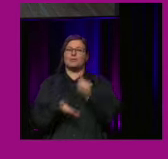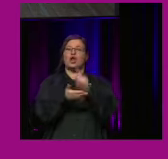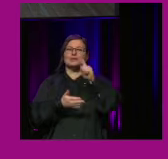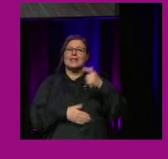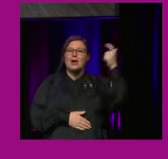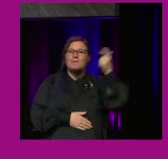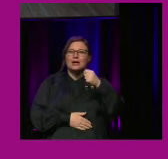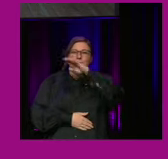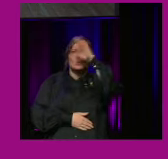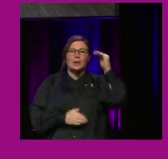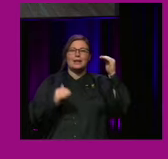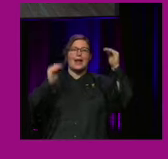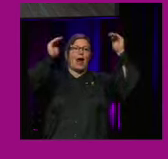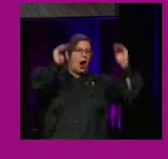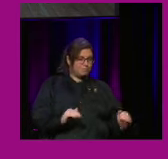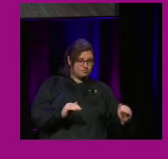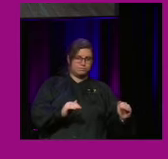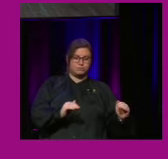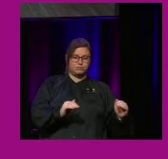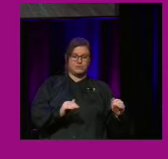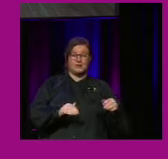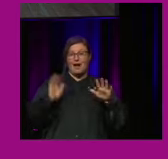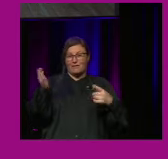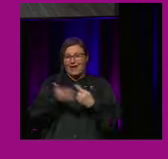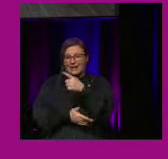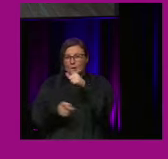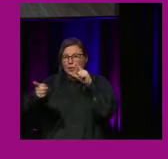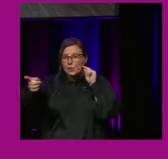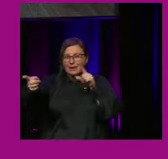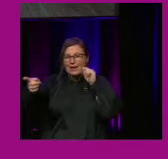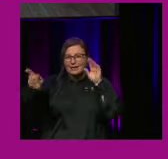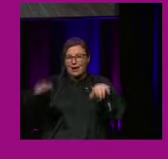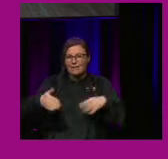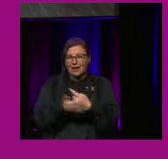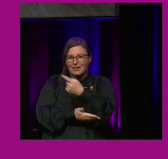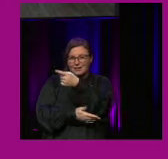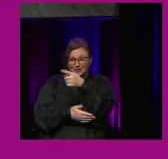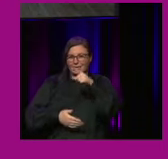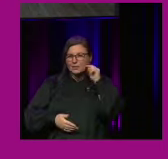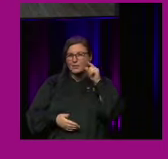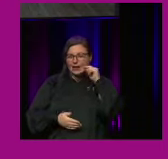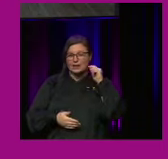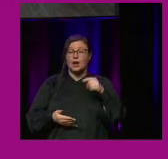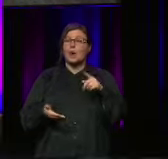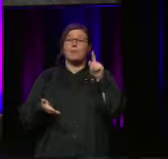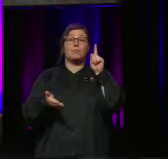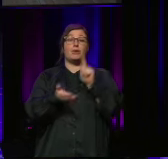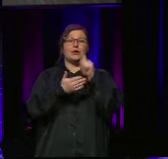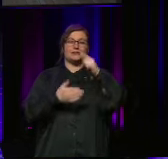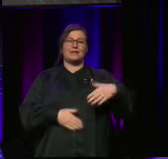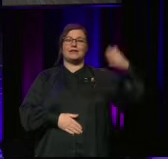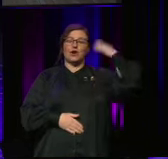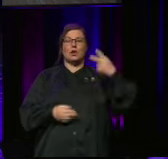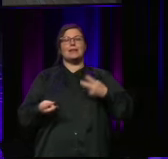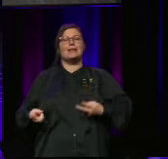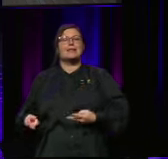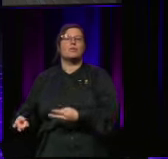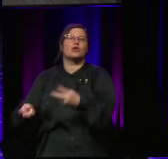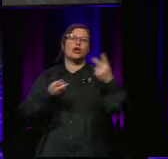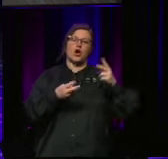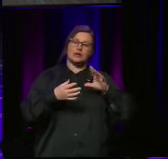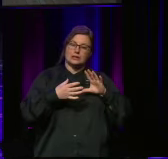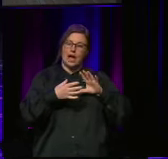alla de som sitter i domstolen. Det hände i Ungern. Ja, det hände i Ungern. Och så plötsligt så är alla de tidigare demokratiskt sinnade